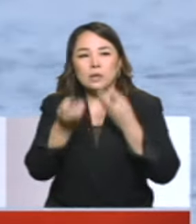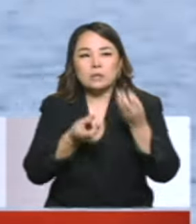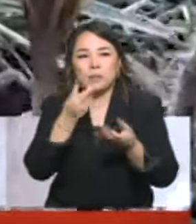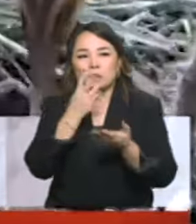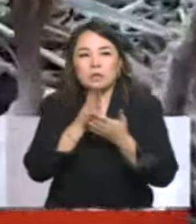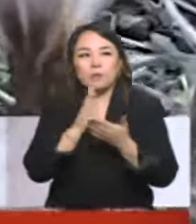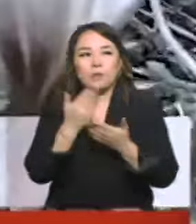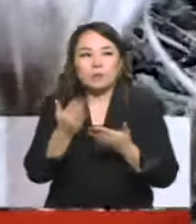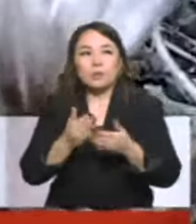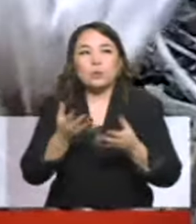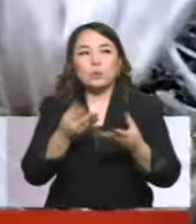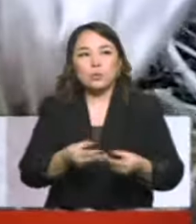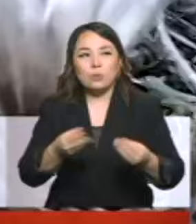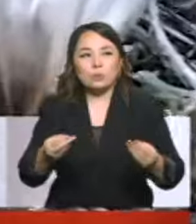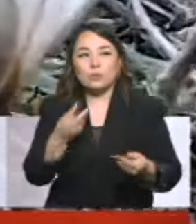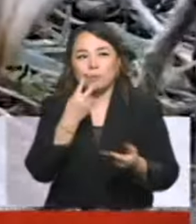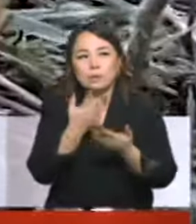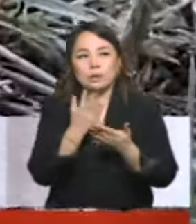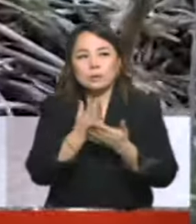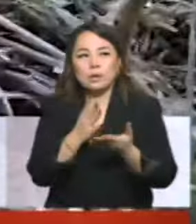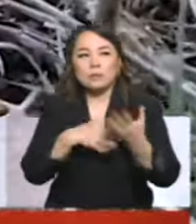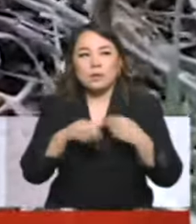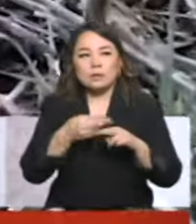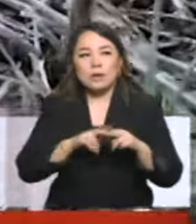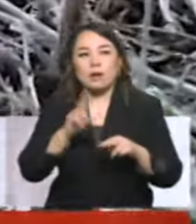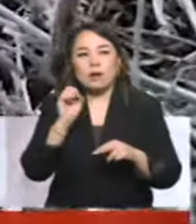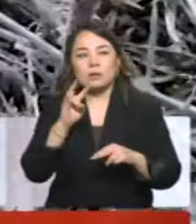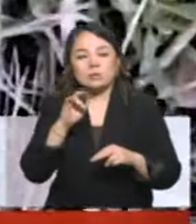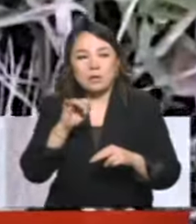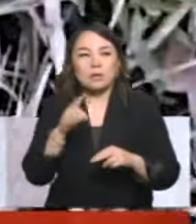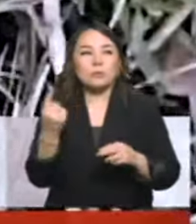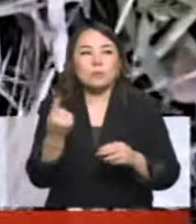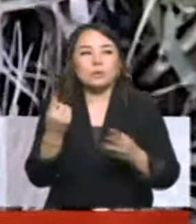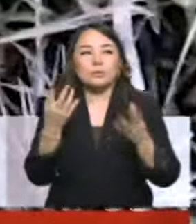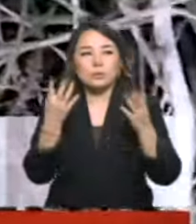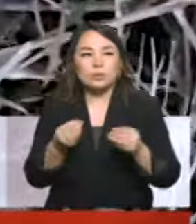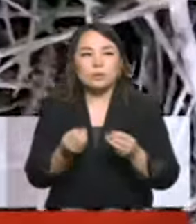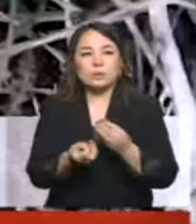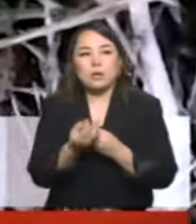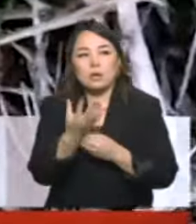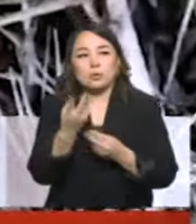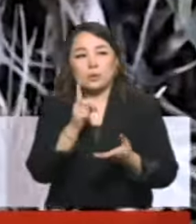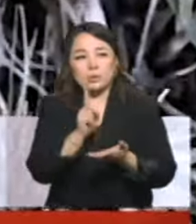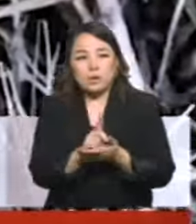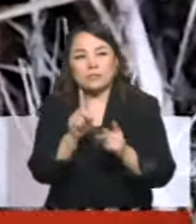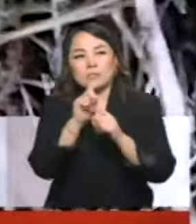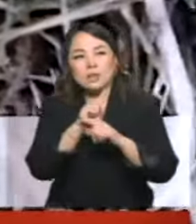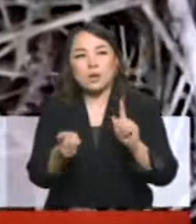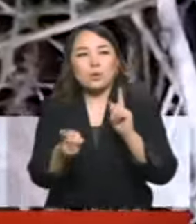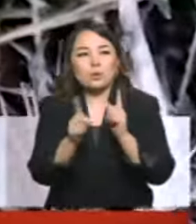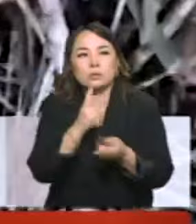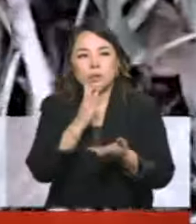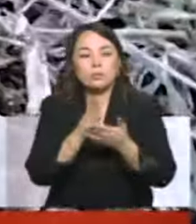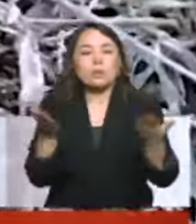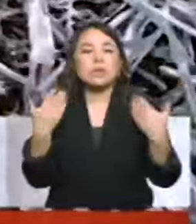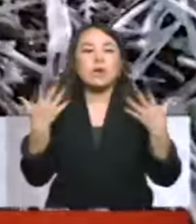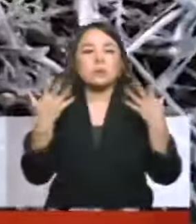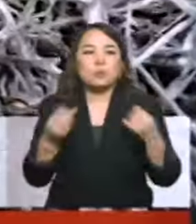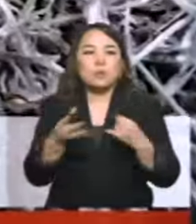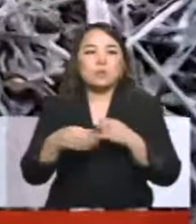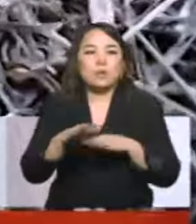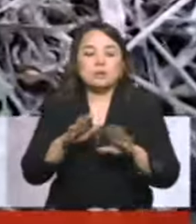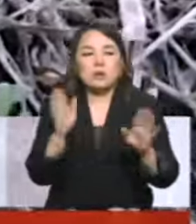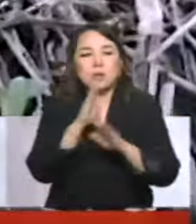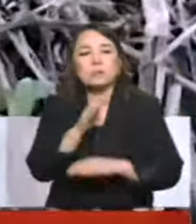жатыр. Көктемнің жаршысы саналатын қыр гүлінің қаңтардың алғашқы 10 күндігінде бой көрсетуі ерекше құбылыс. Демалыс күндері өңірде